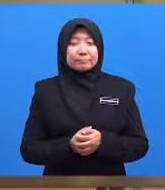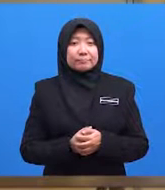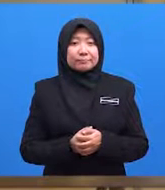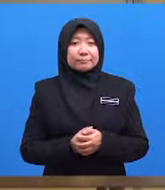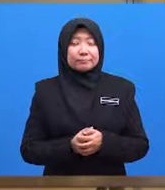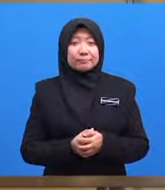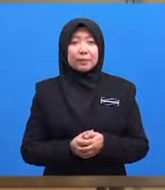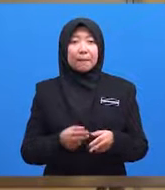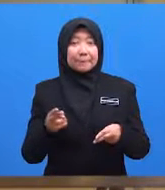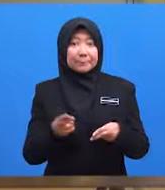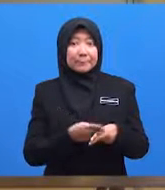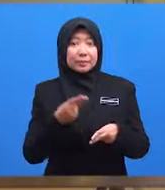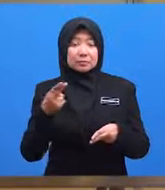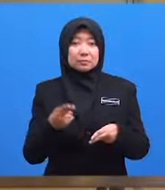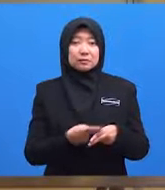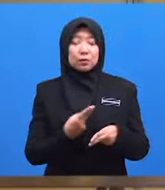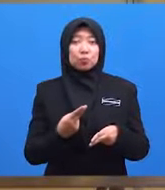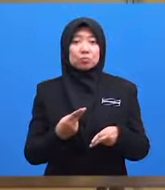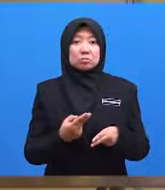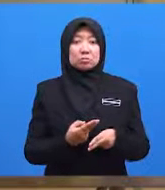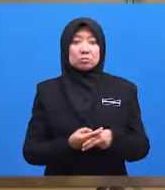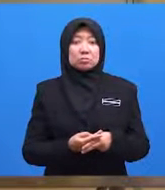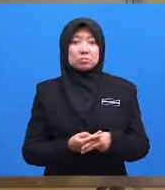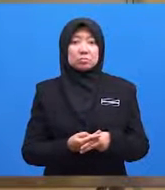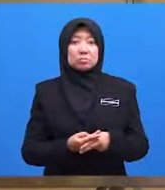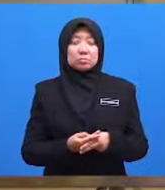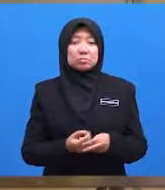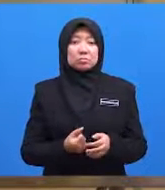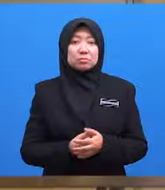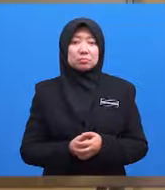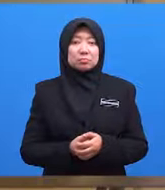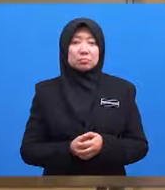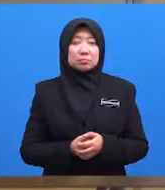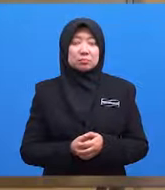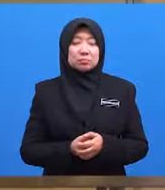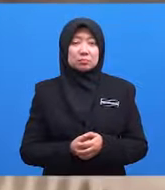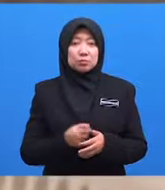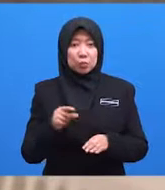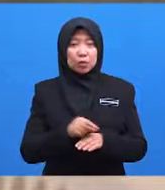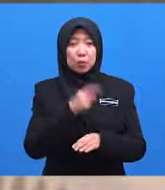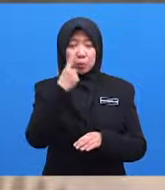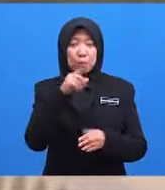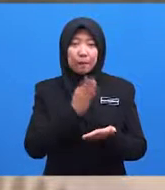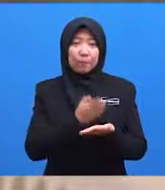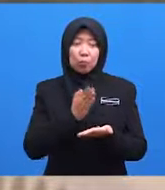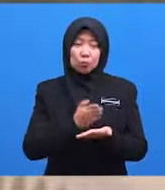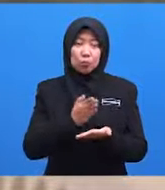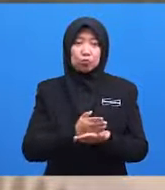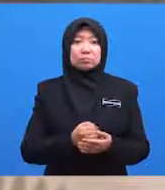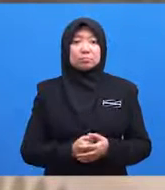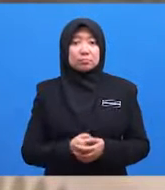Pisau pecincang dan pisau dapur digunakan ketika memotong atau mencincang